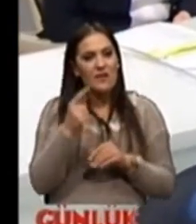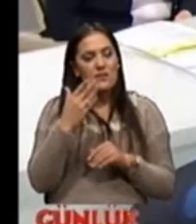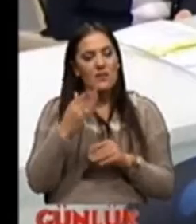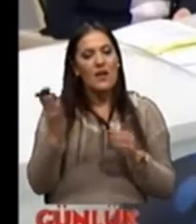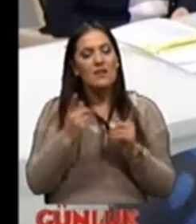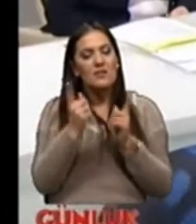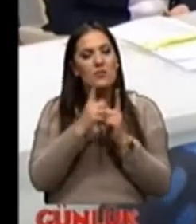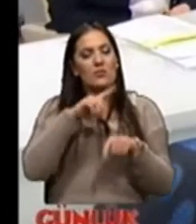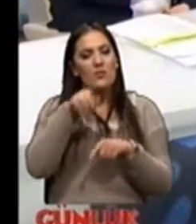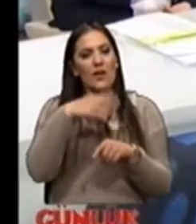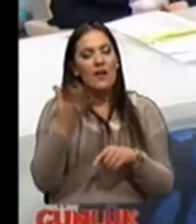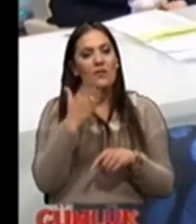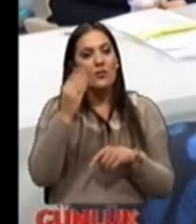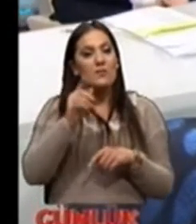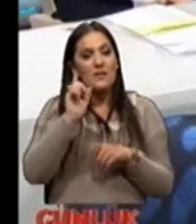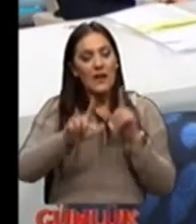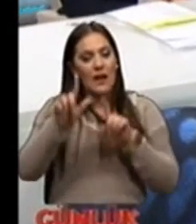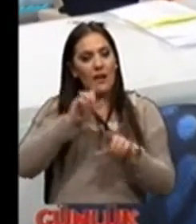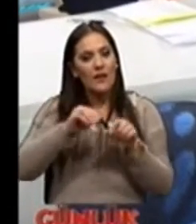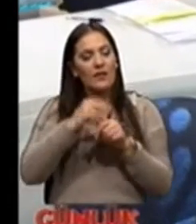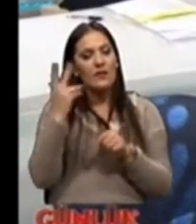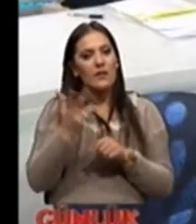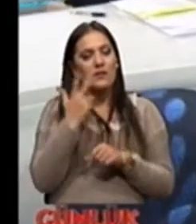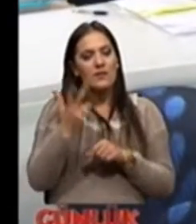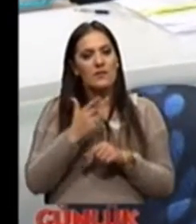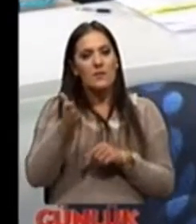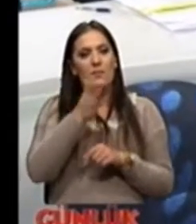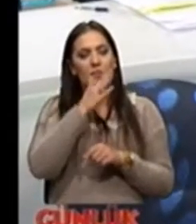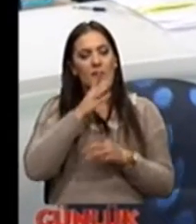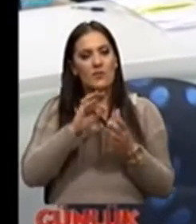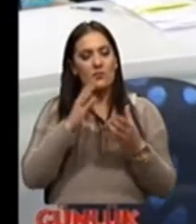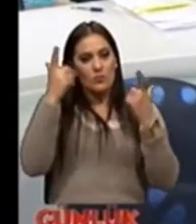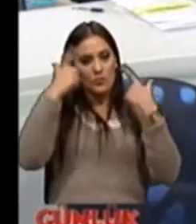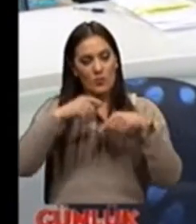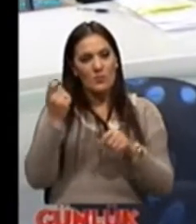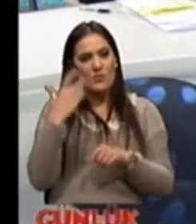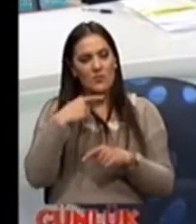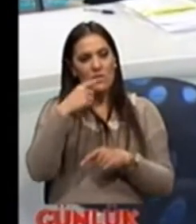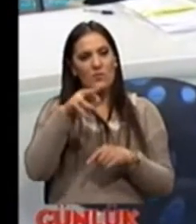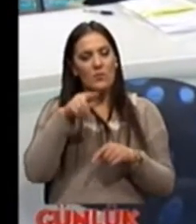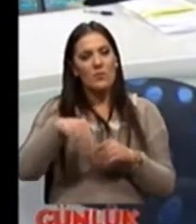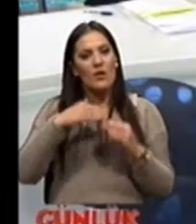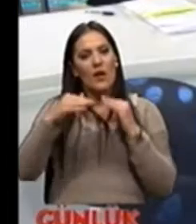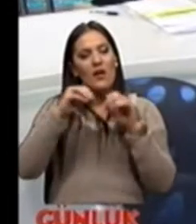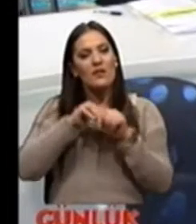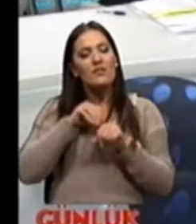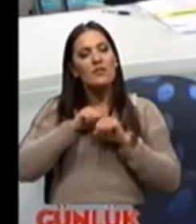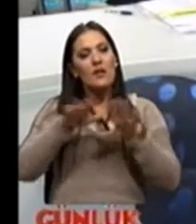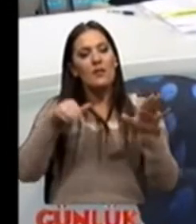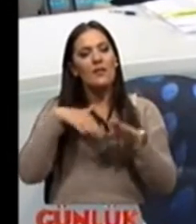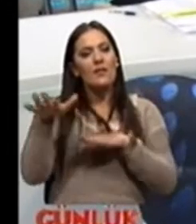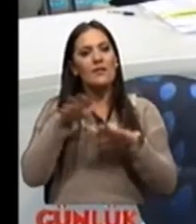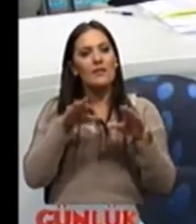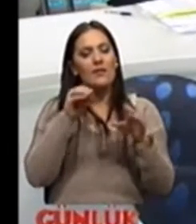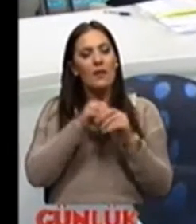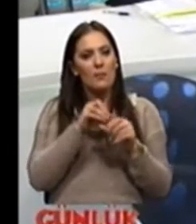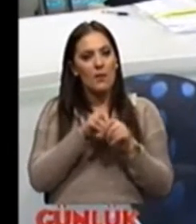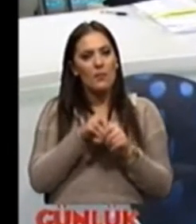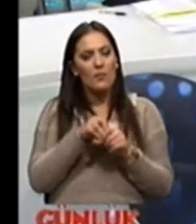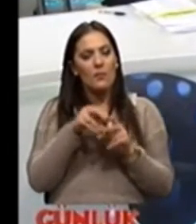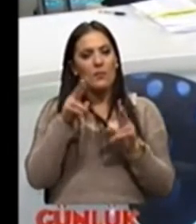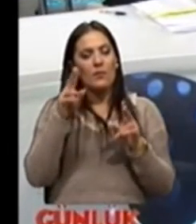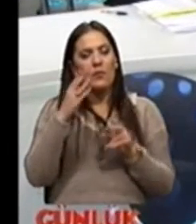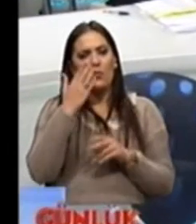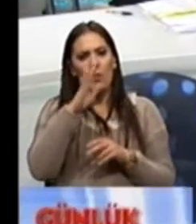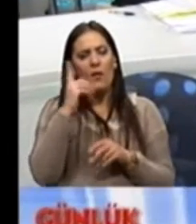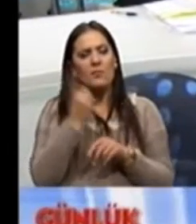sürede en olması gerekenleri hızla bilinçli sorumluluk, az önce söylediğim gibi bunu halka yaymak. Deprem konusu doğal